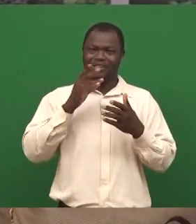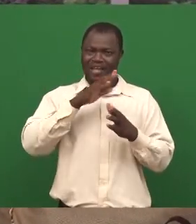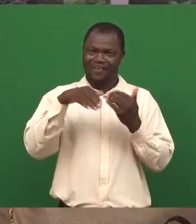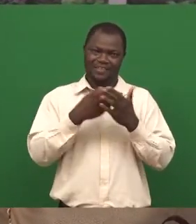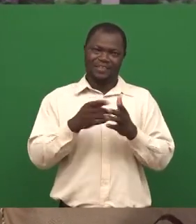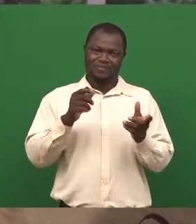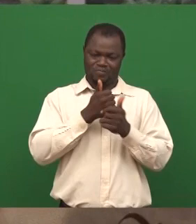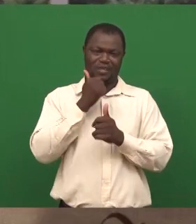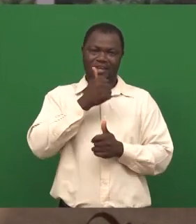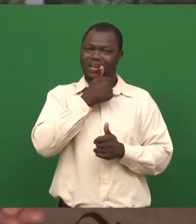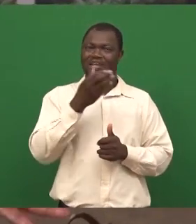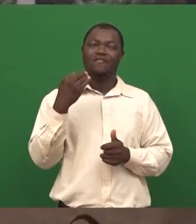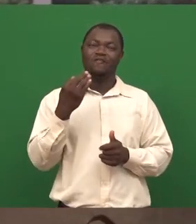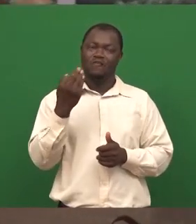nhai.